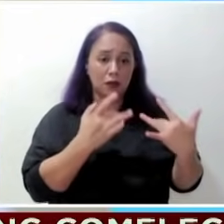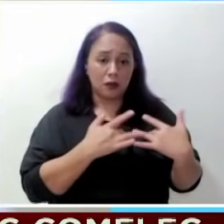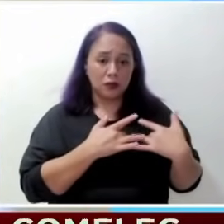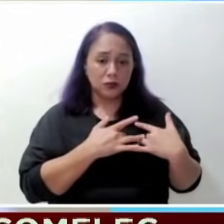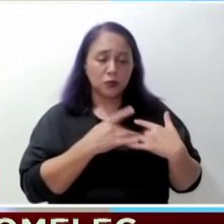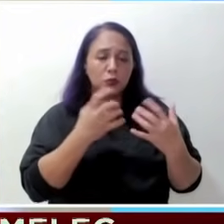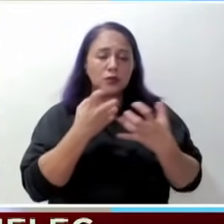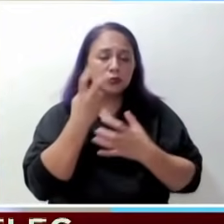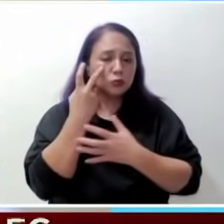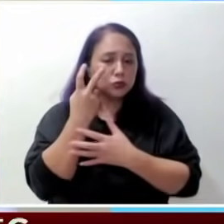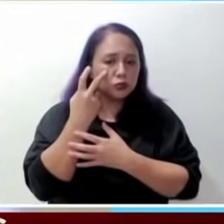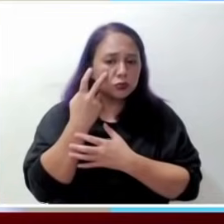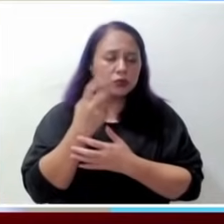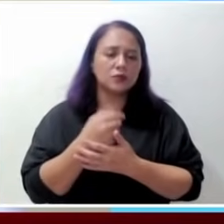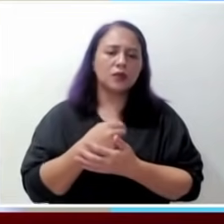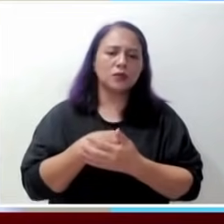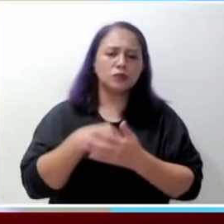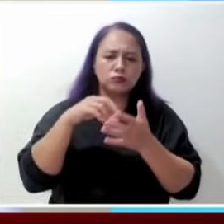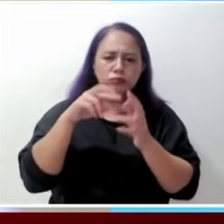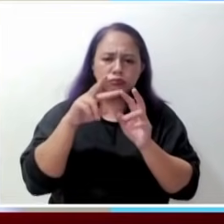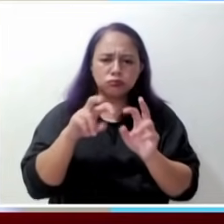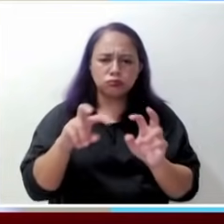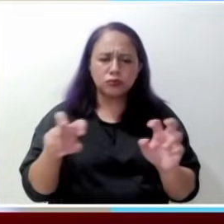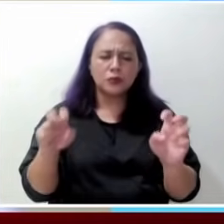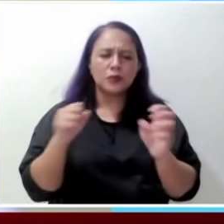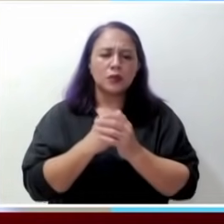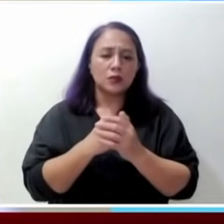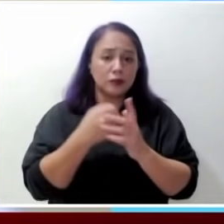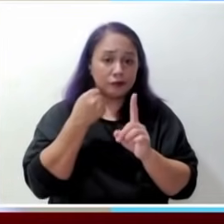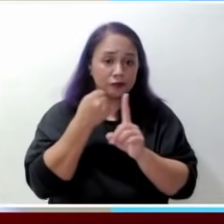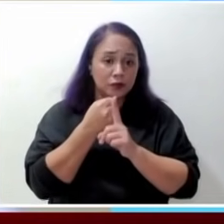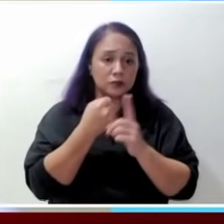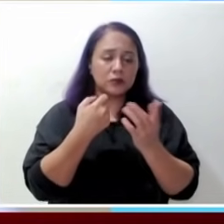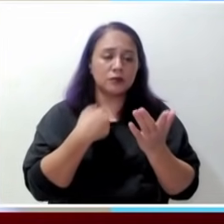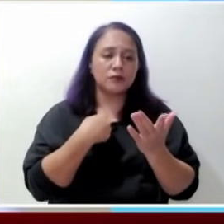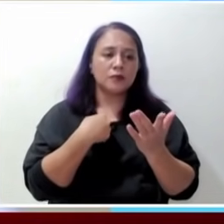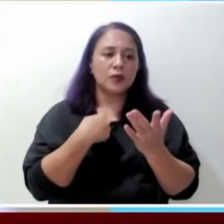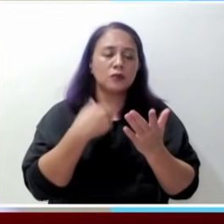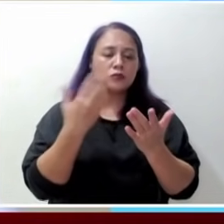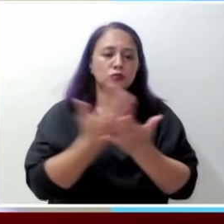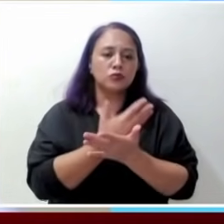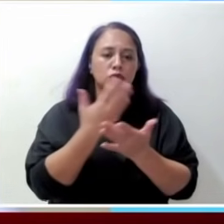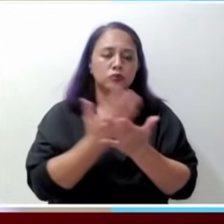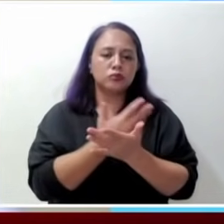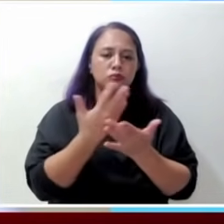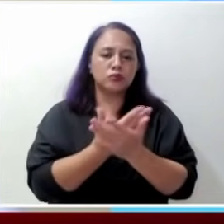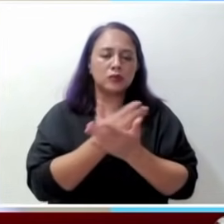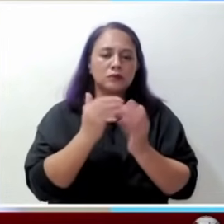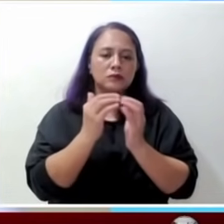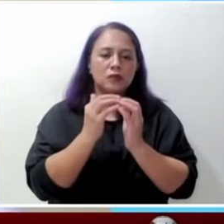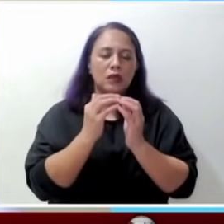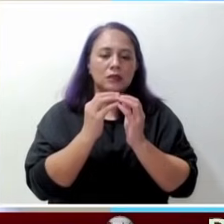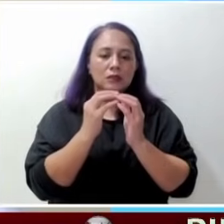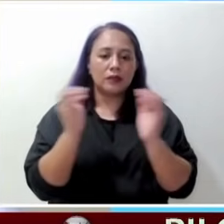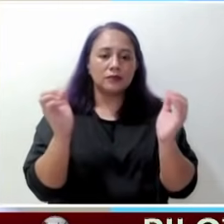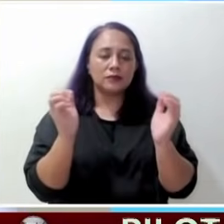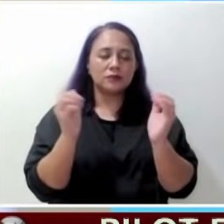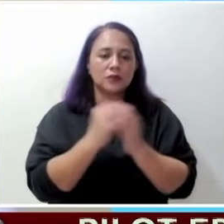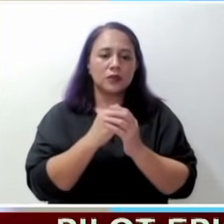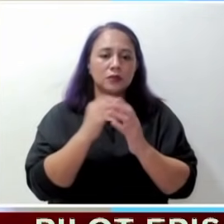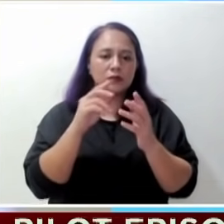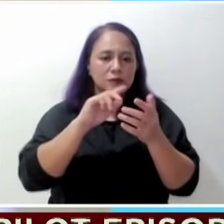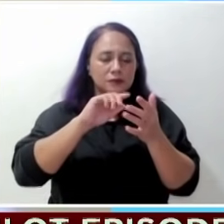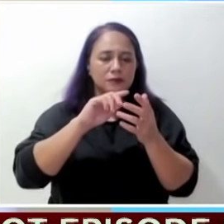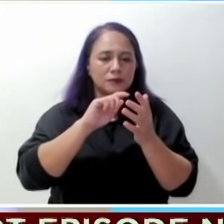makita at pag-aralan kung magiging effective itong bago nating alert levels, pati na rin in particular